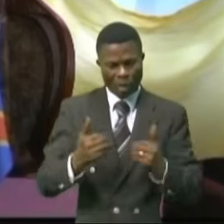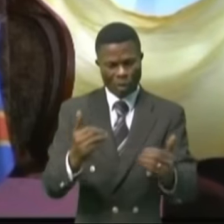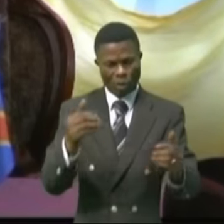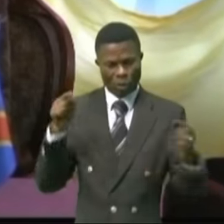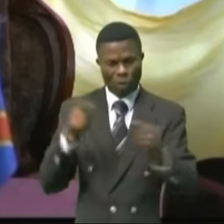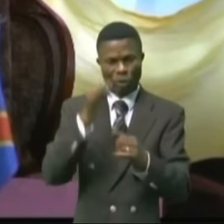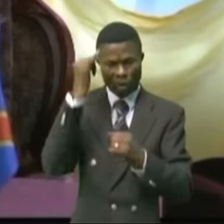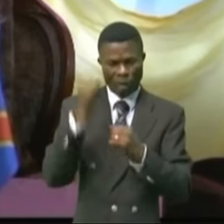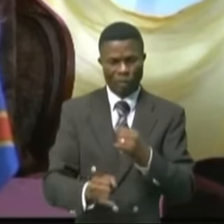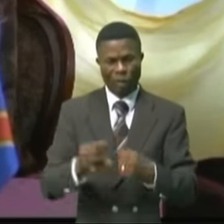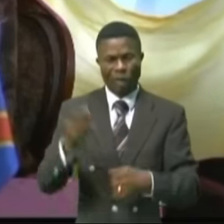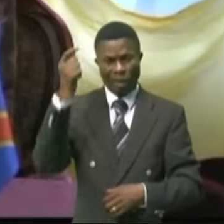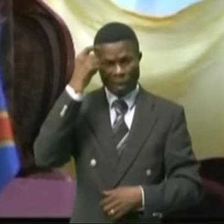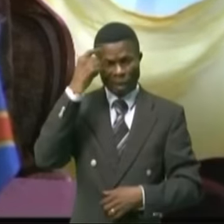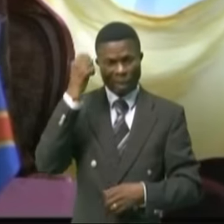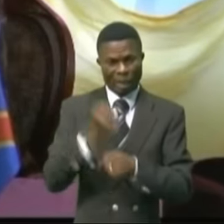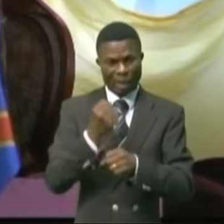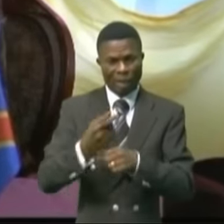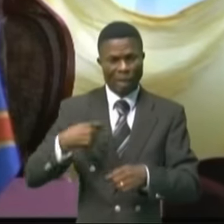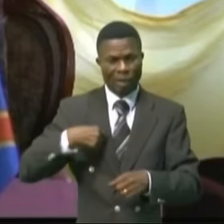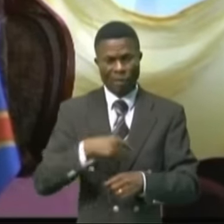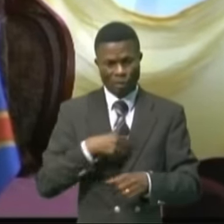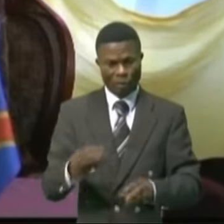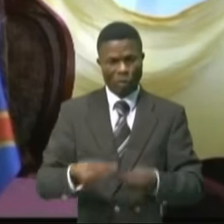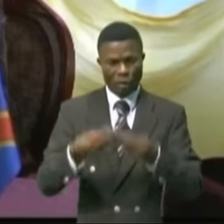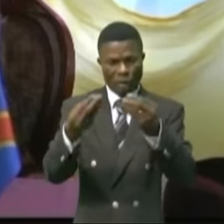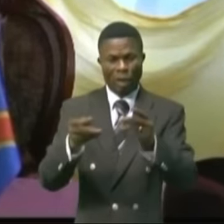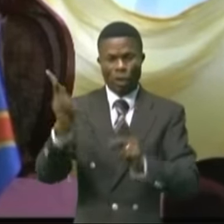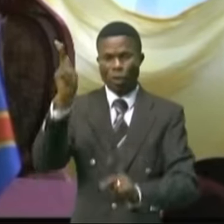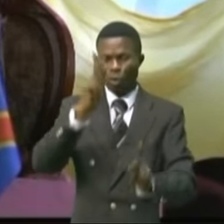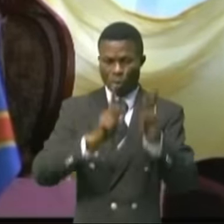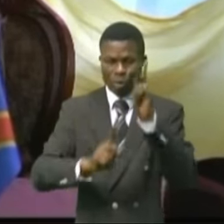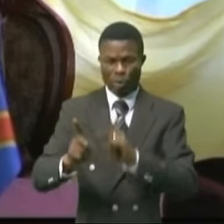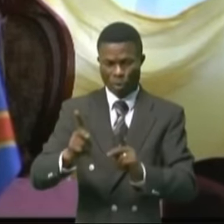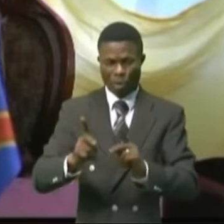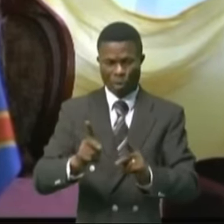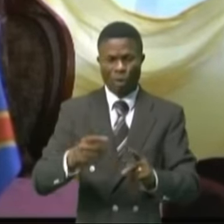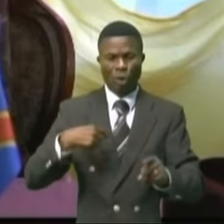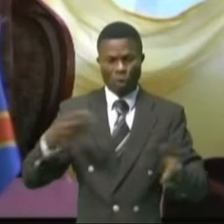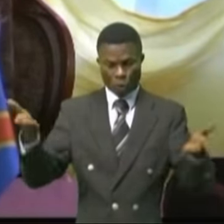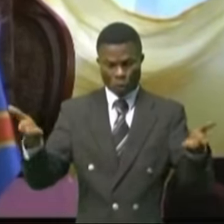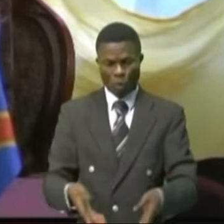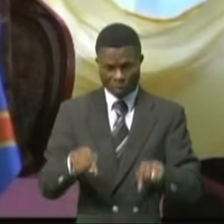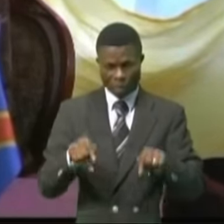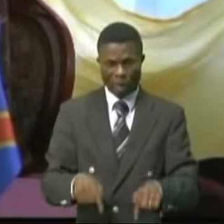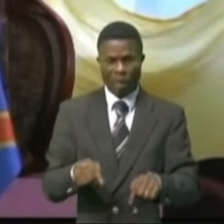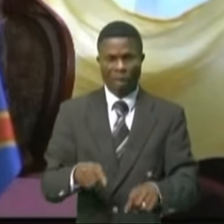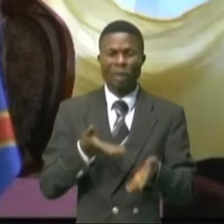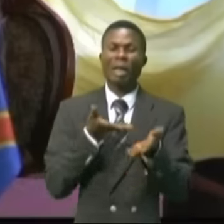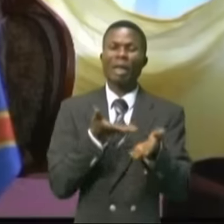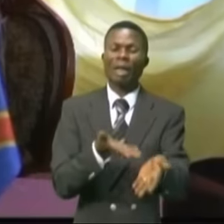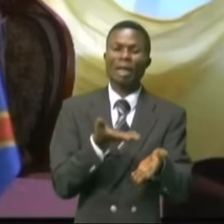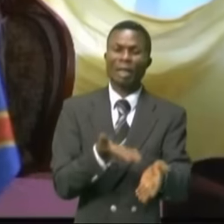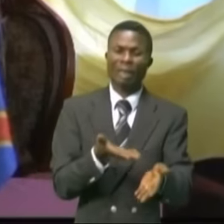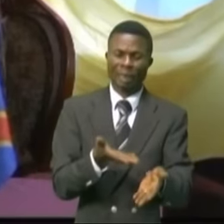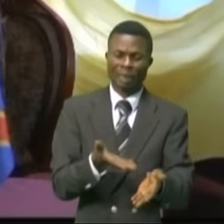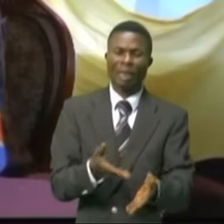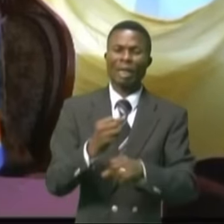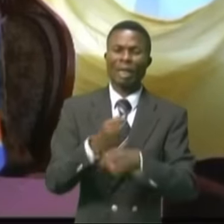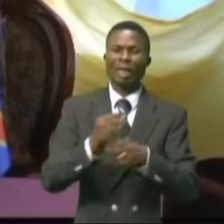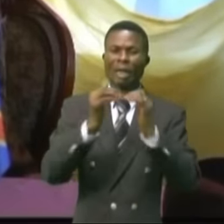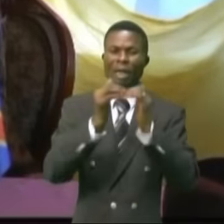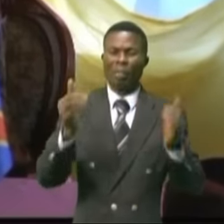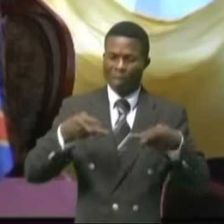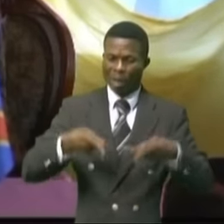Notre devoir consiste à assurer à cette population que nous sommes là pour instaurer la paix et permettre